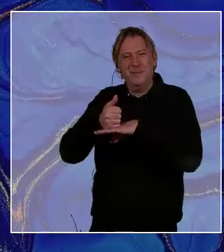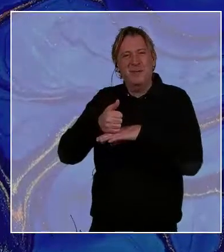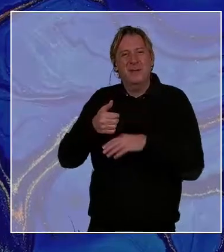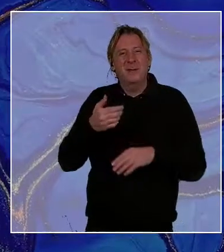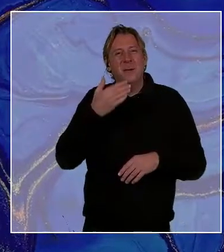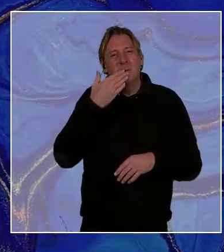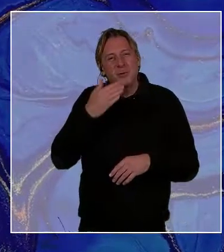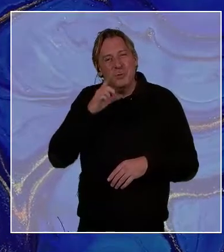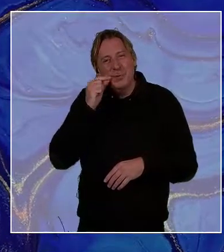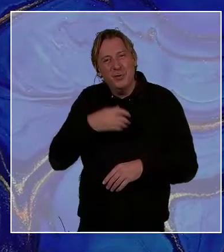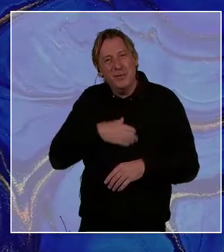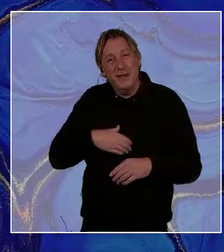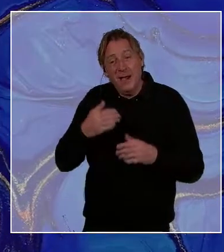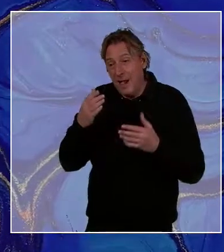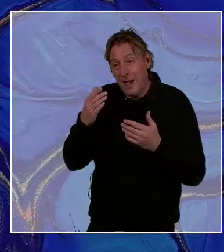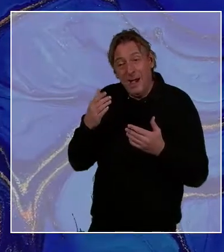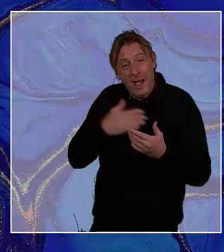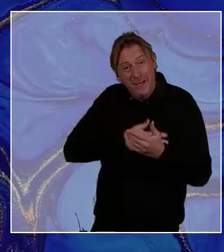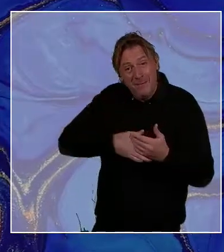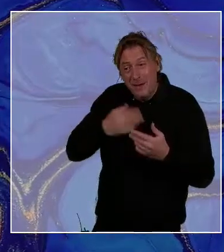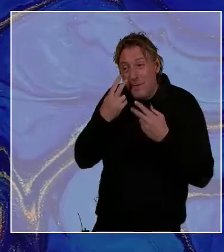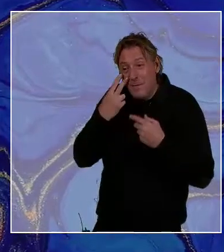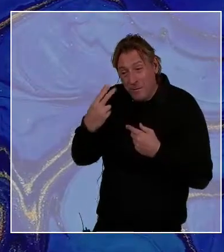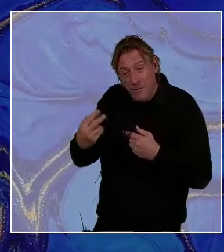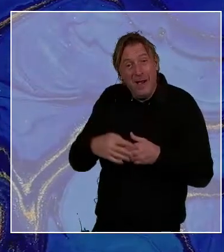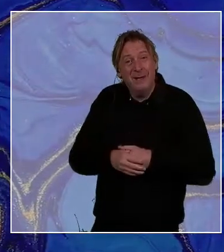Bonjour, monsieur le maire. Ravi de vous voir. Bonjour.